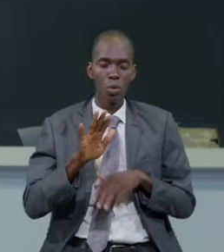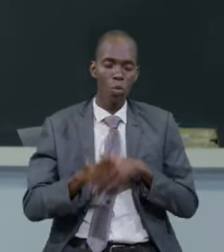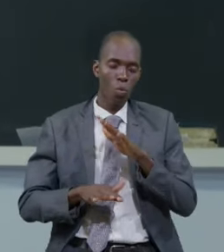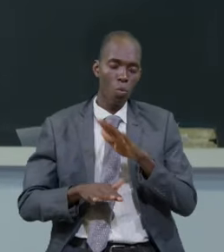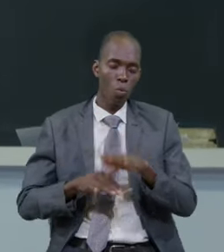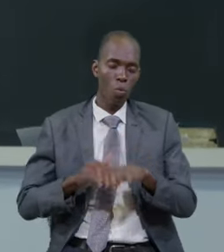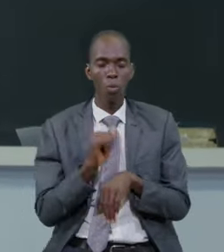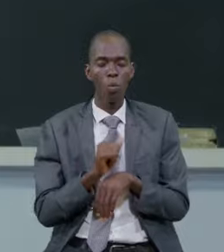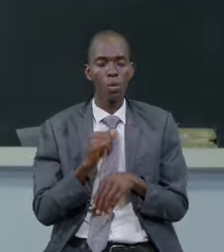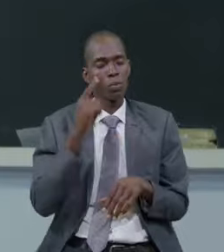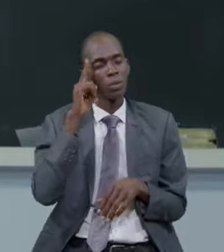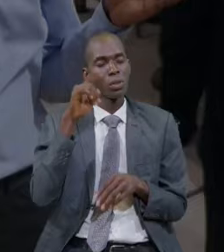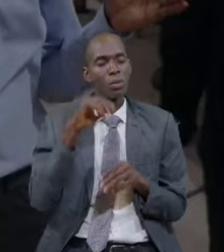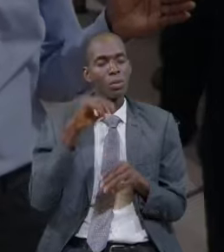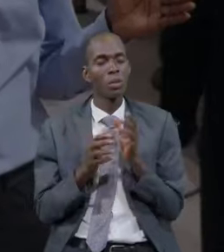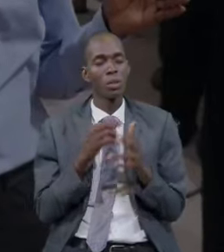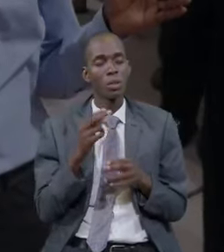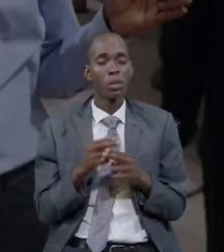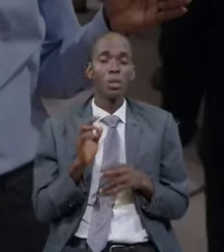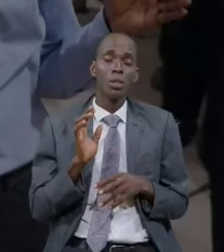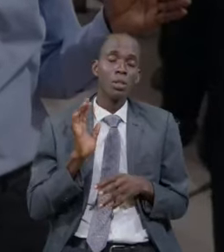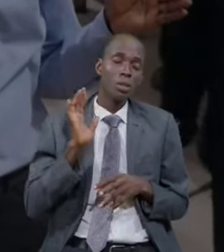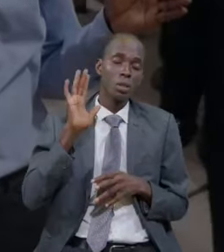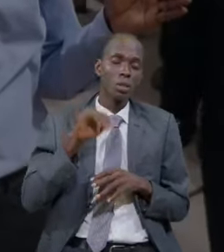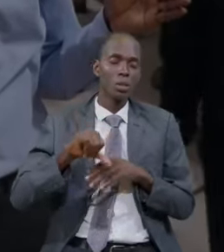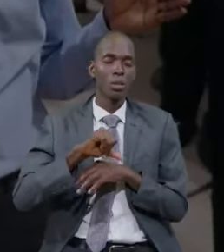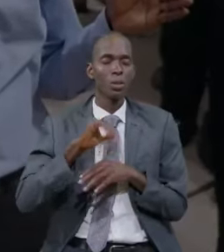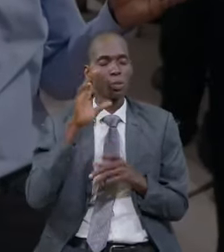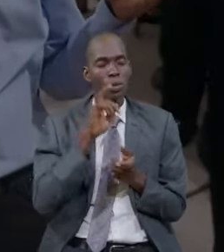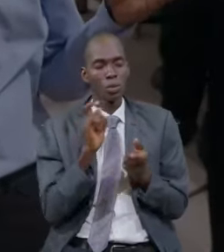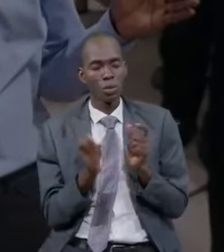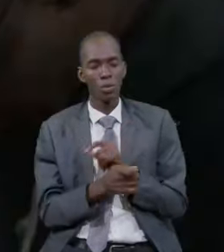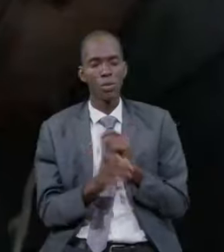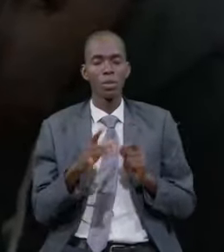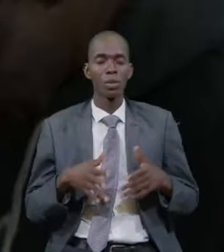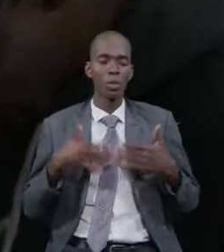va transformer le monde autour de toi. Amen.